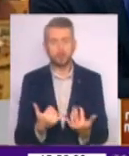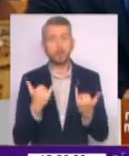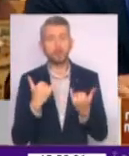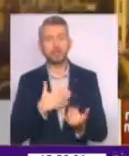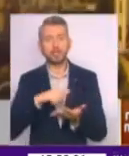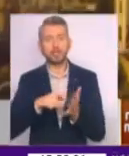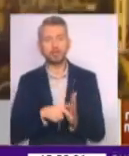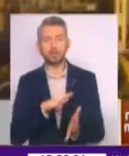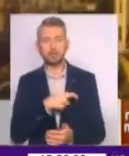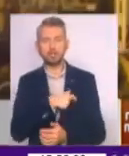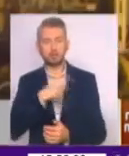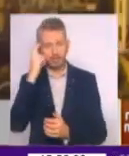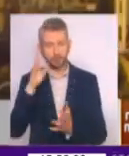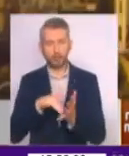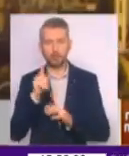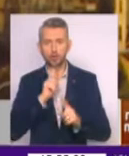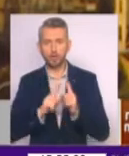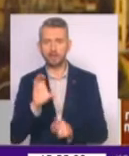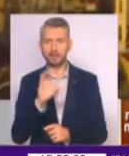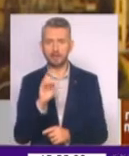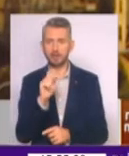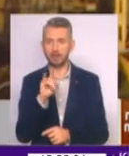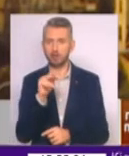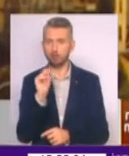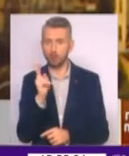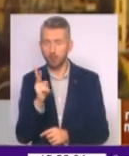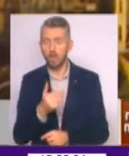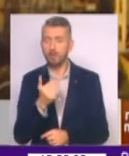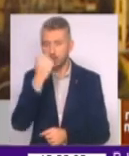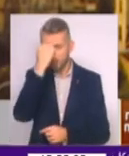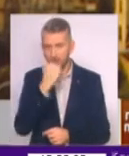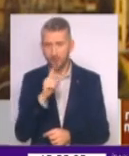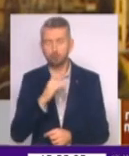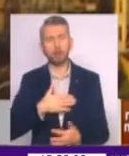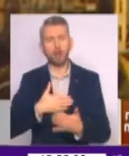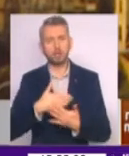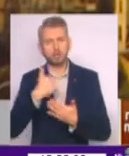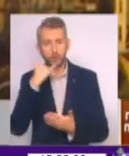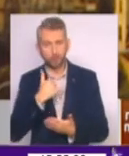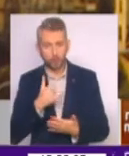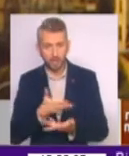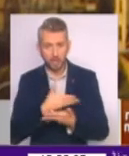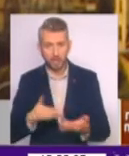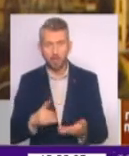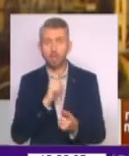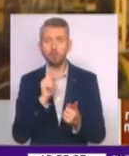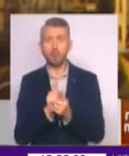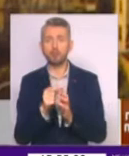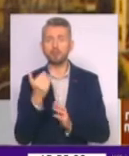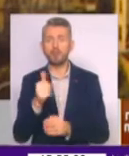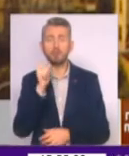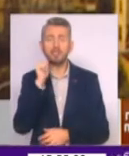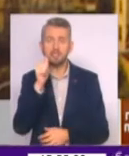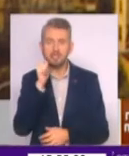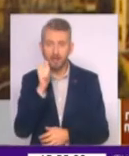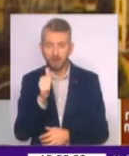в нашій студії був депутат Київської міської ради пан Сергій Харчук. Вам дякую за те, що ви активно долучалися. У прямому ефірі ми побачимося з вами вже